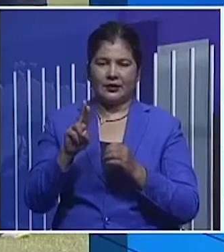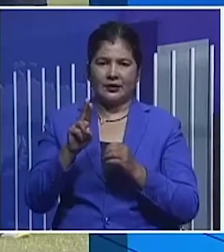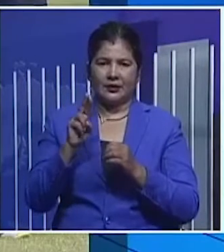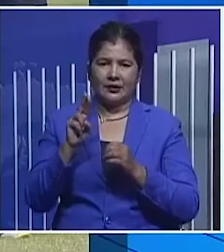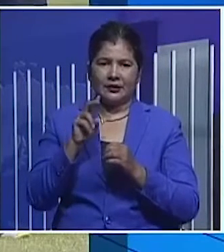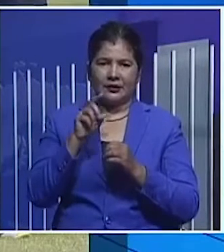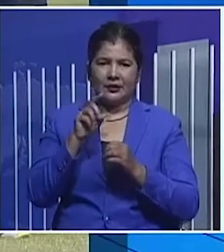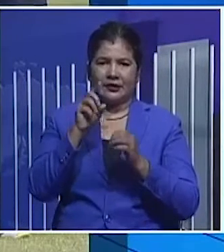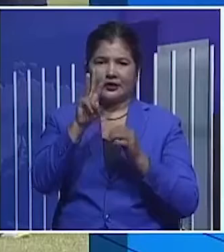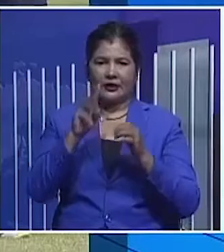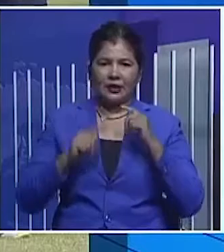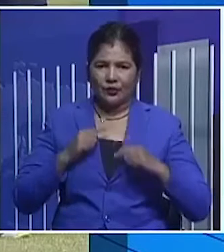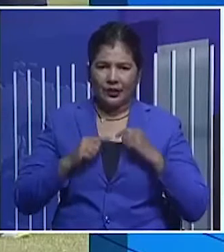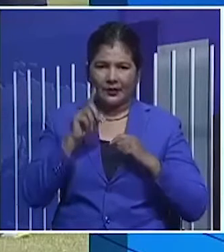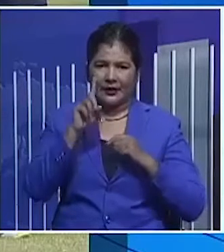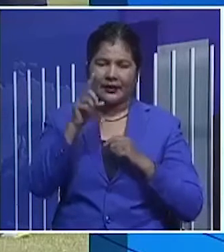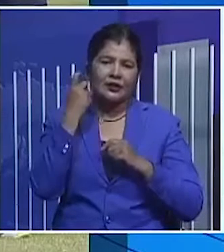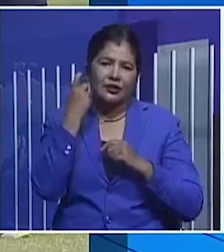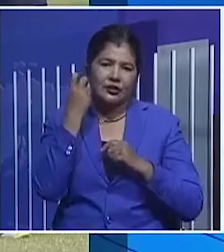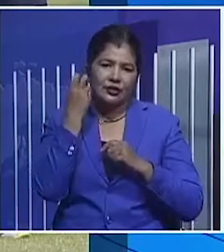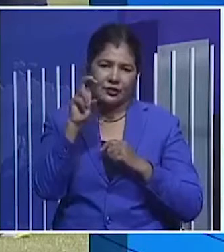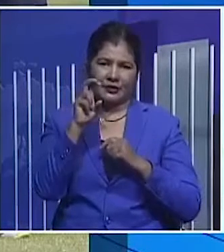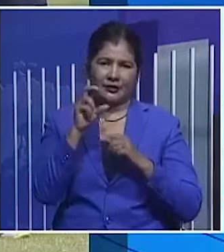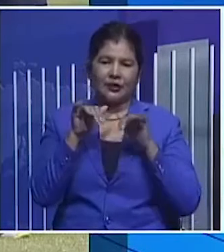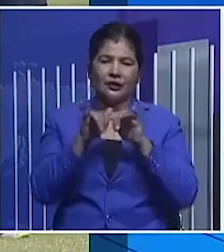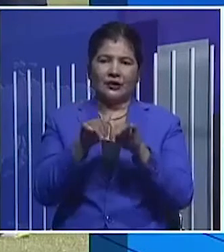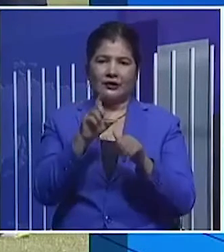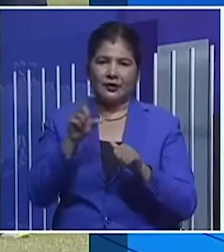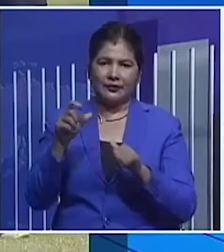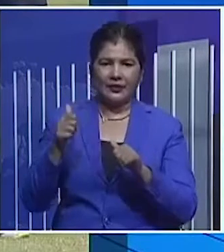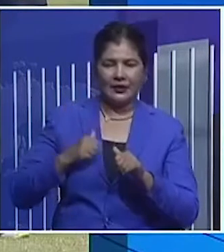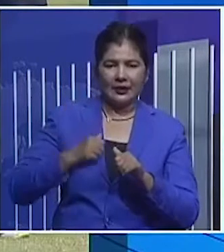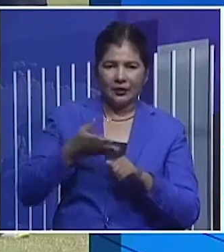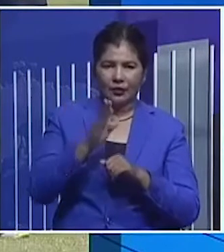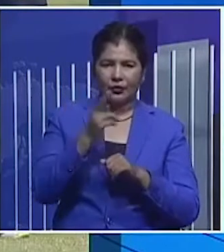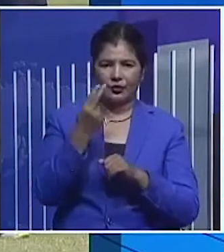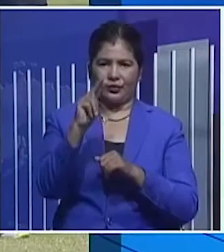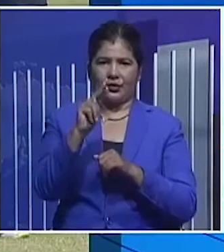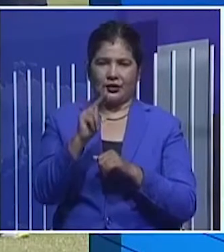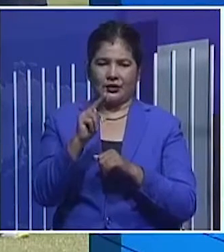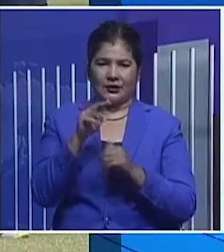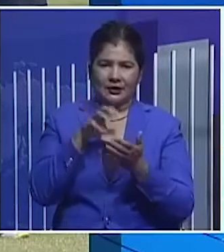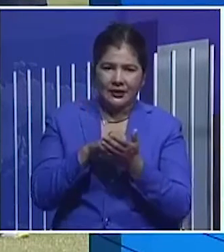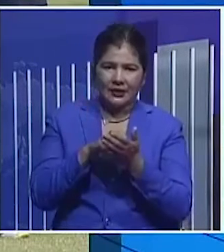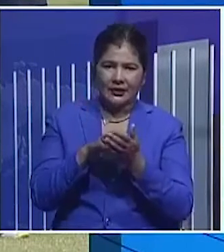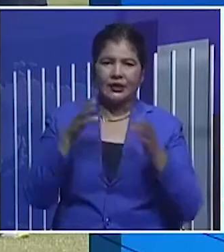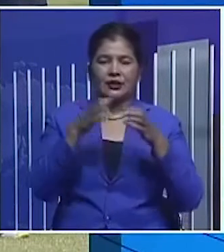बीचको त्रिकोणात्मक एक दिवसीय सिरिजको तयारीका लागि नेपाली टीम क्यानाडा गएको थियो। क्यानाडाको स्थानीय